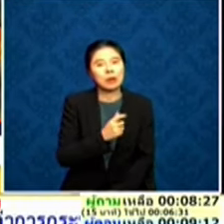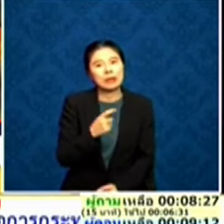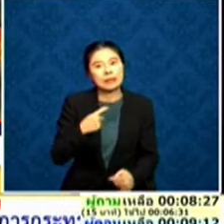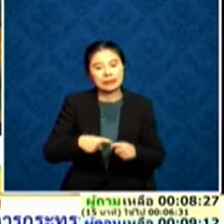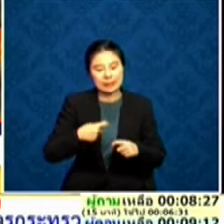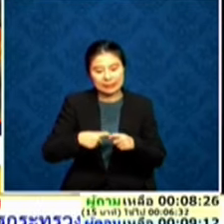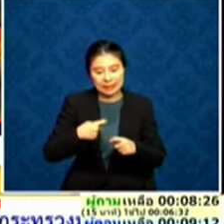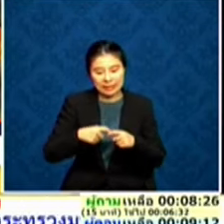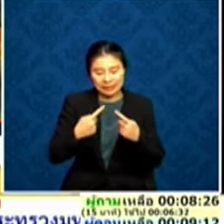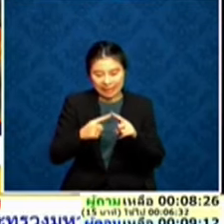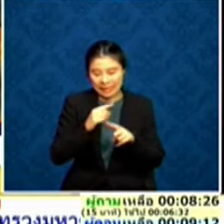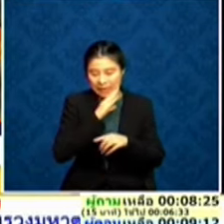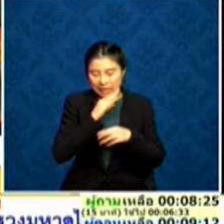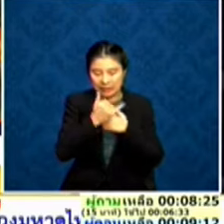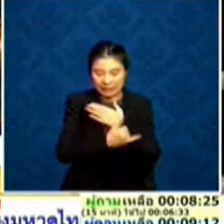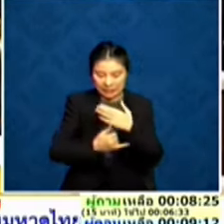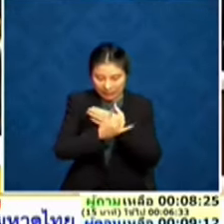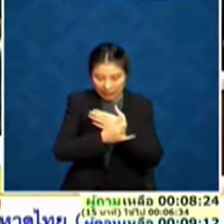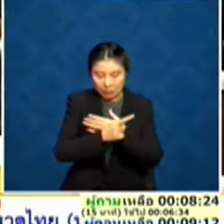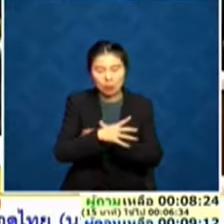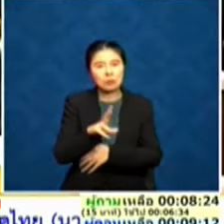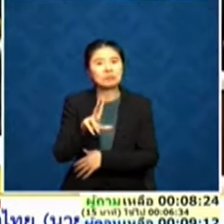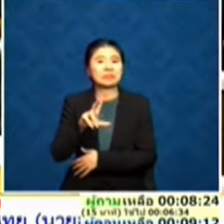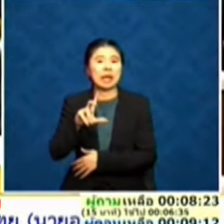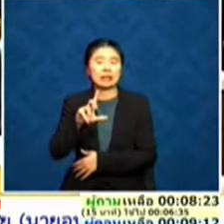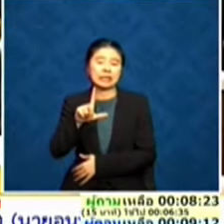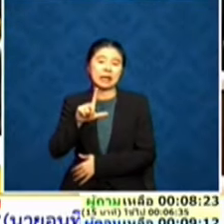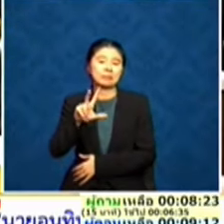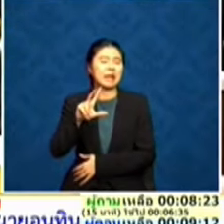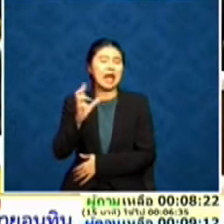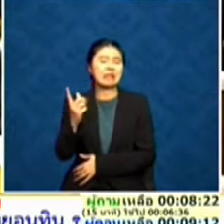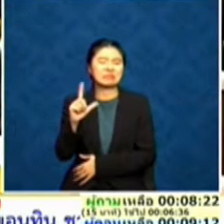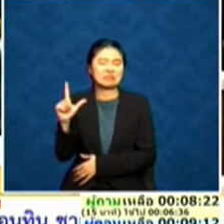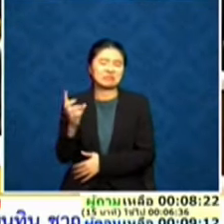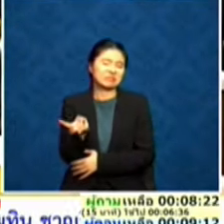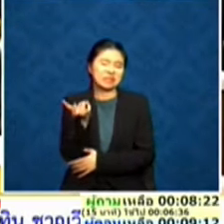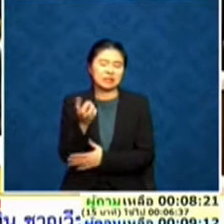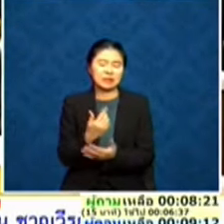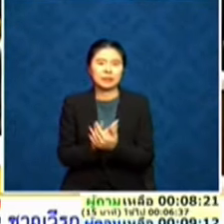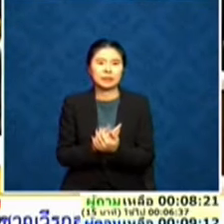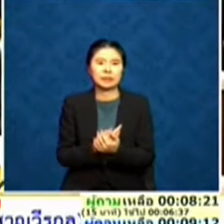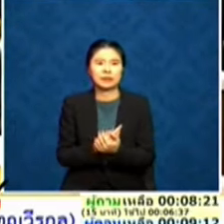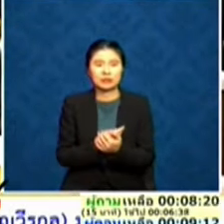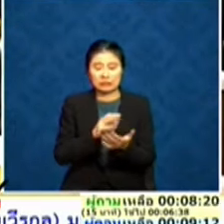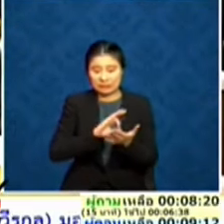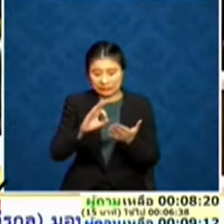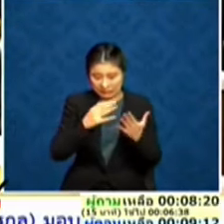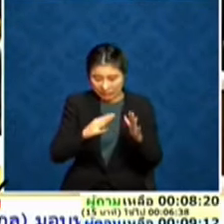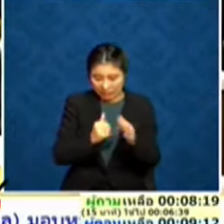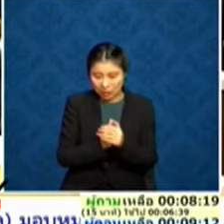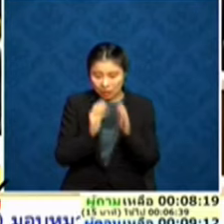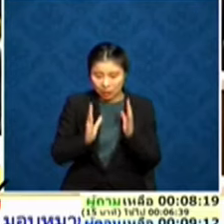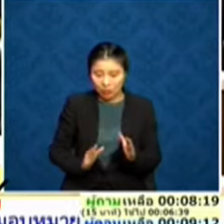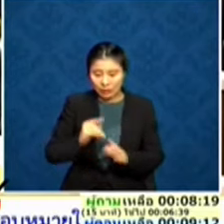ไปถึงท่านชาดาว่าคำว่าซับอิงสิทธิ์ที่99ปีเนี่ยมันต่างจากการให้เช่า99ปียังไงอยากจะให้ท่านอธิบ